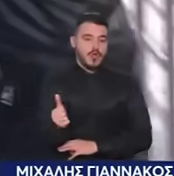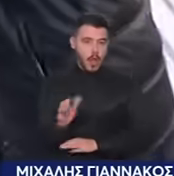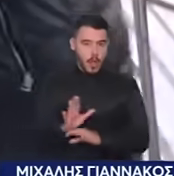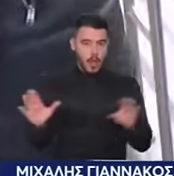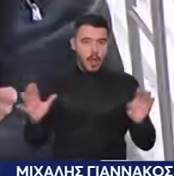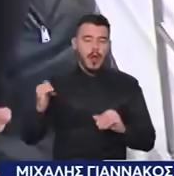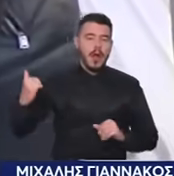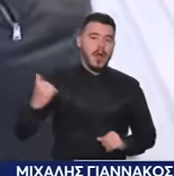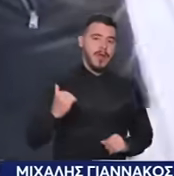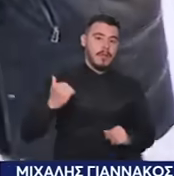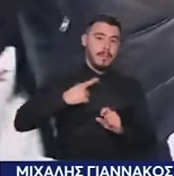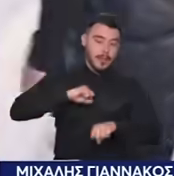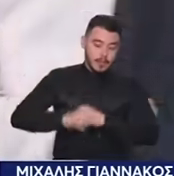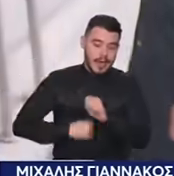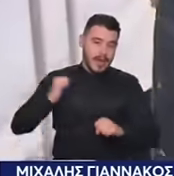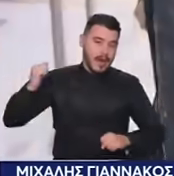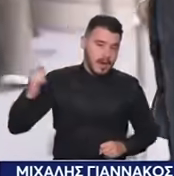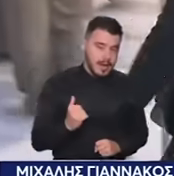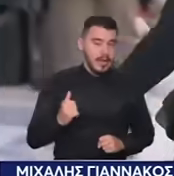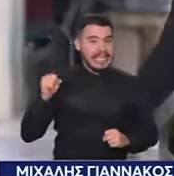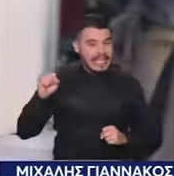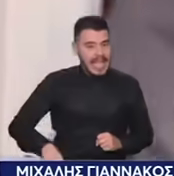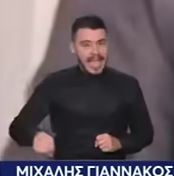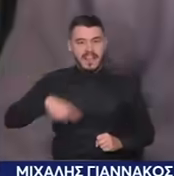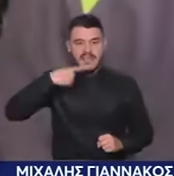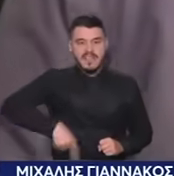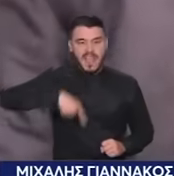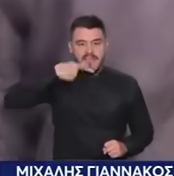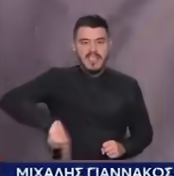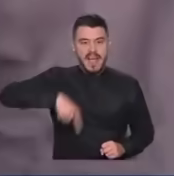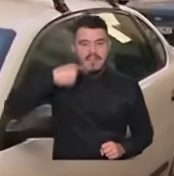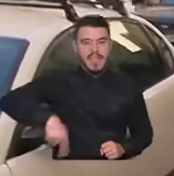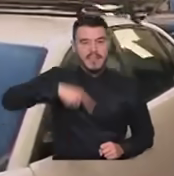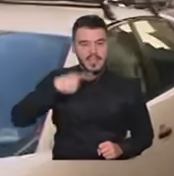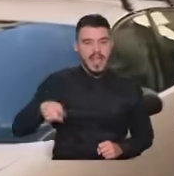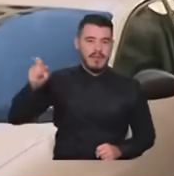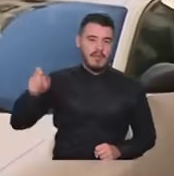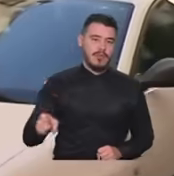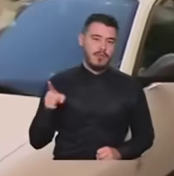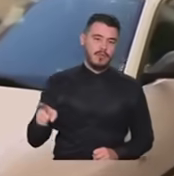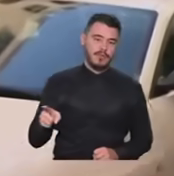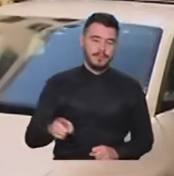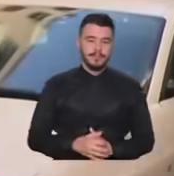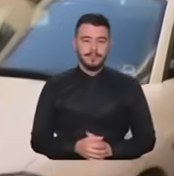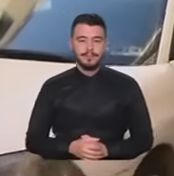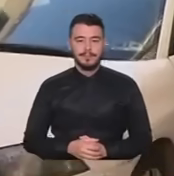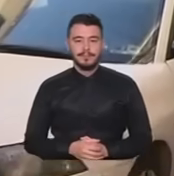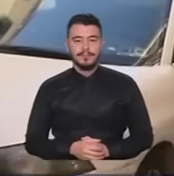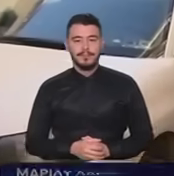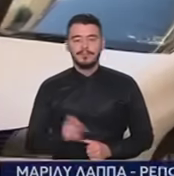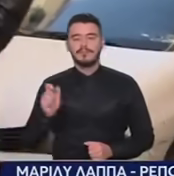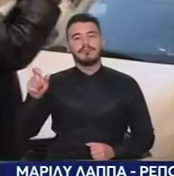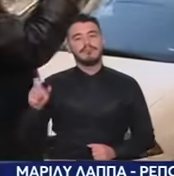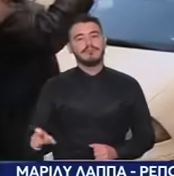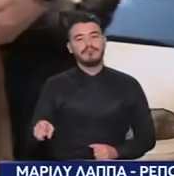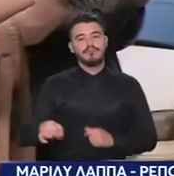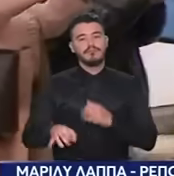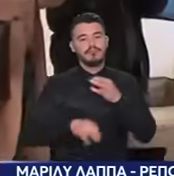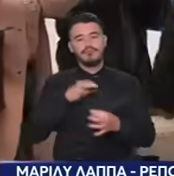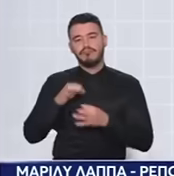λεκτική αλλά και σωματική από τον νοσηλευτή. Στο Live News ο κατηγορούμενος νοσηλευτής περιέγραψε τα